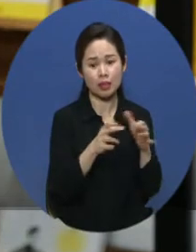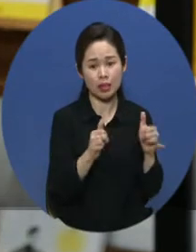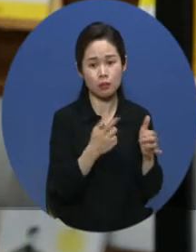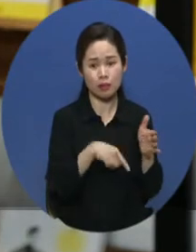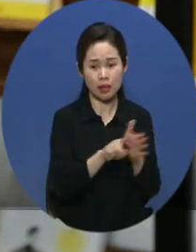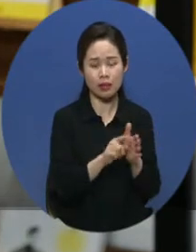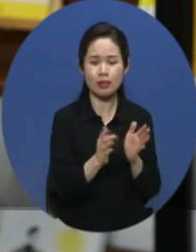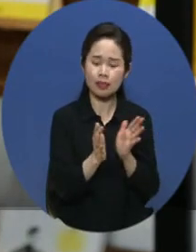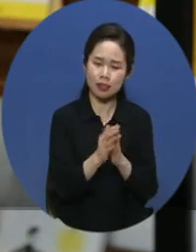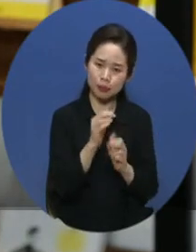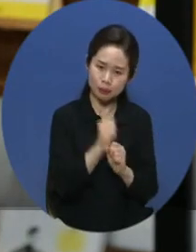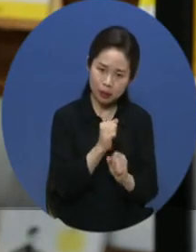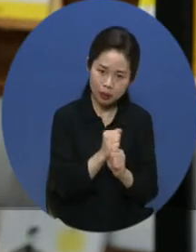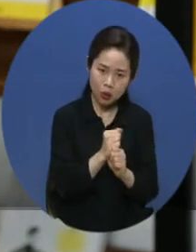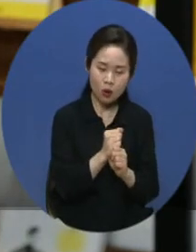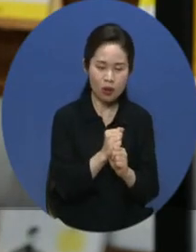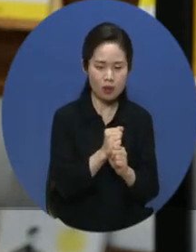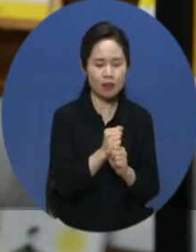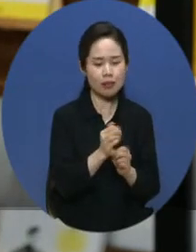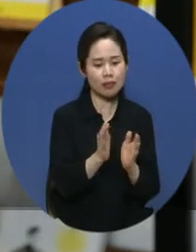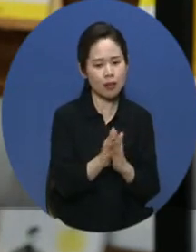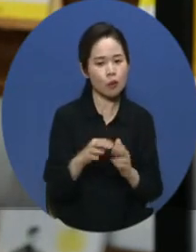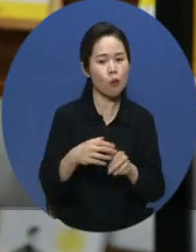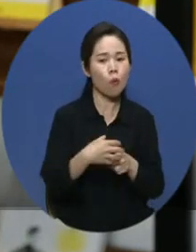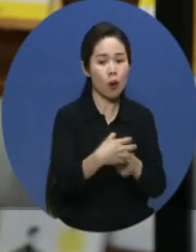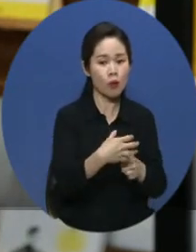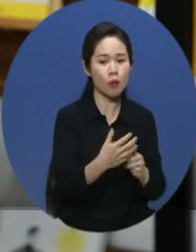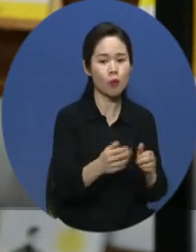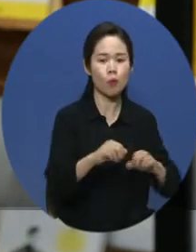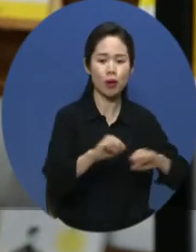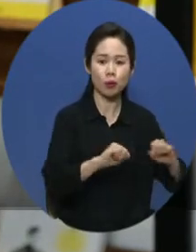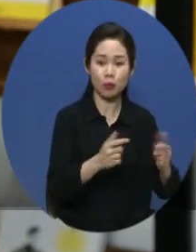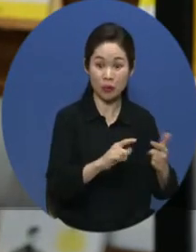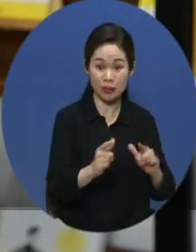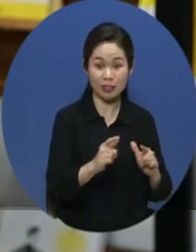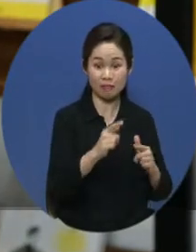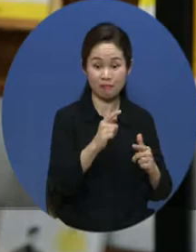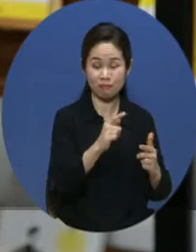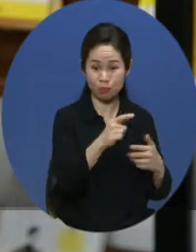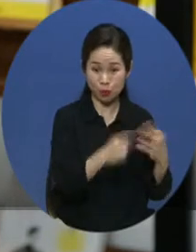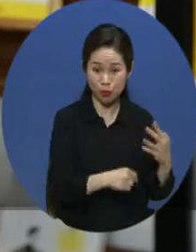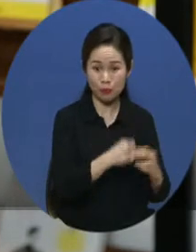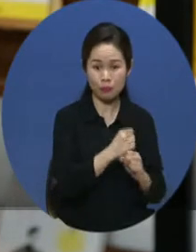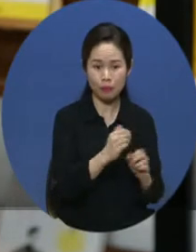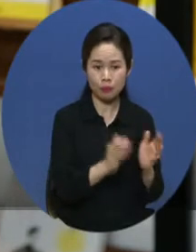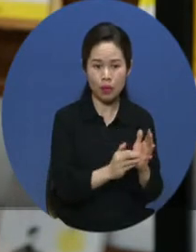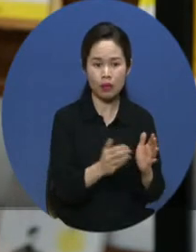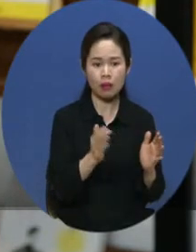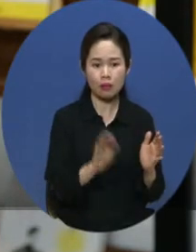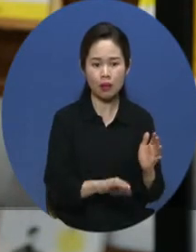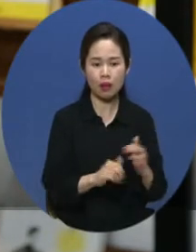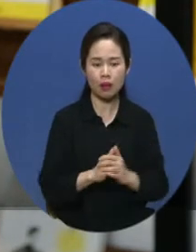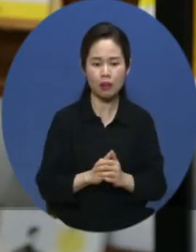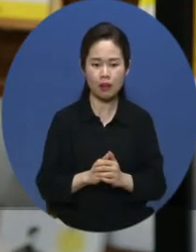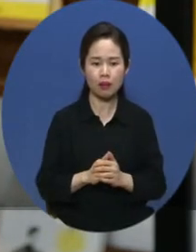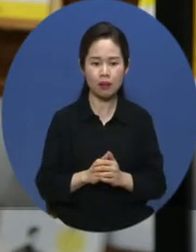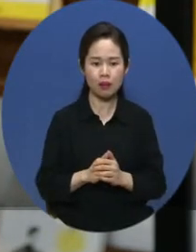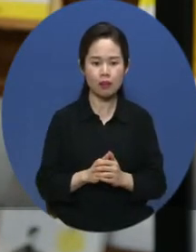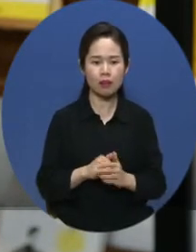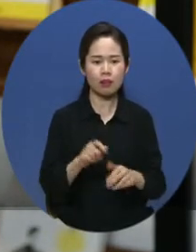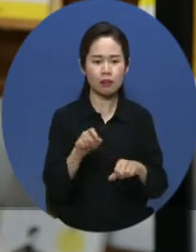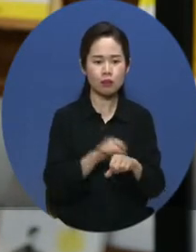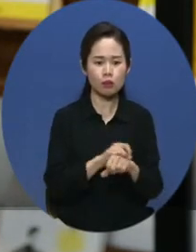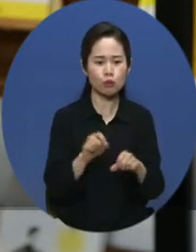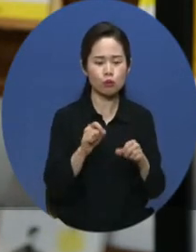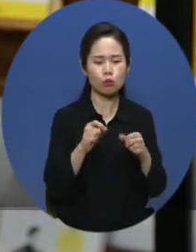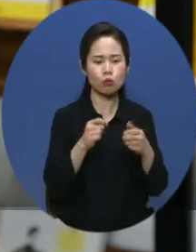독서 활동을 같이 시작을 했었는데요. 이 특수학급 같은 경우에 사실상 발달 장애인 그리고 장애 등급이